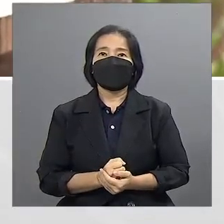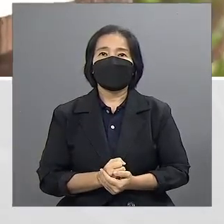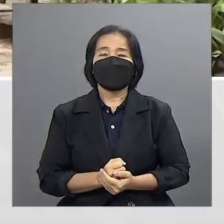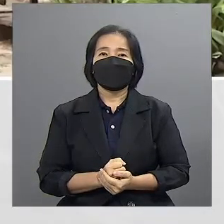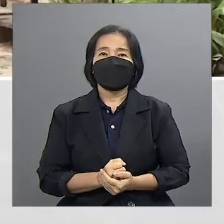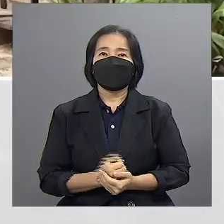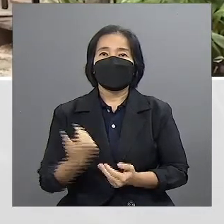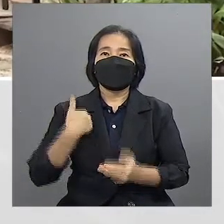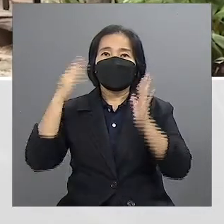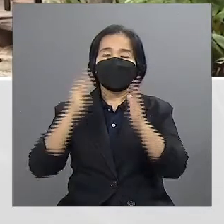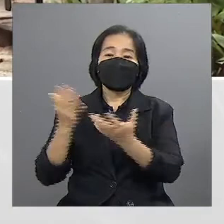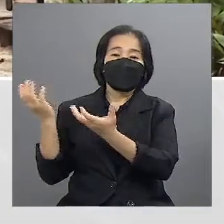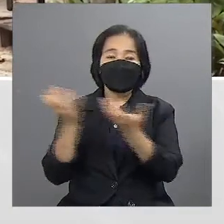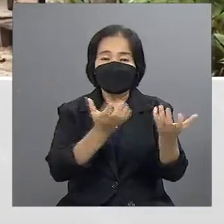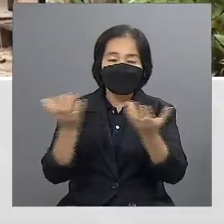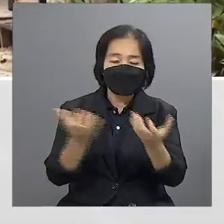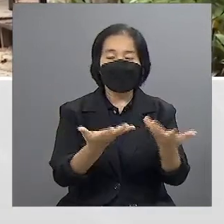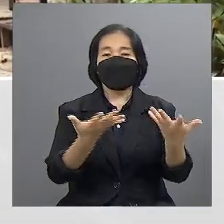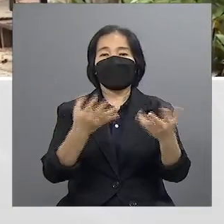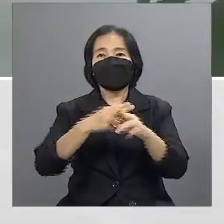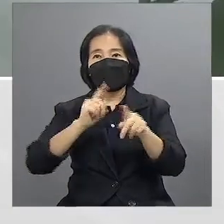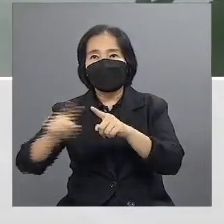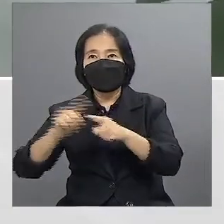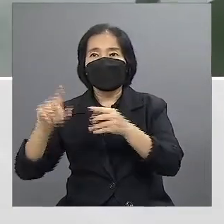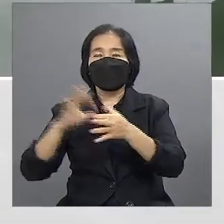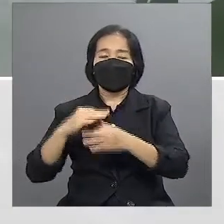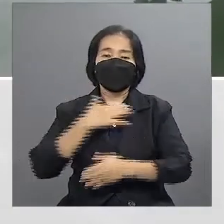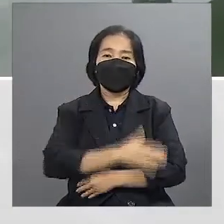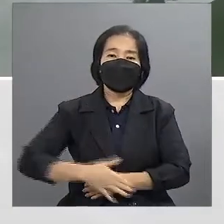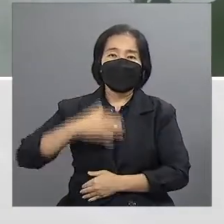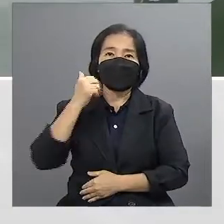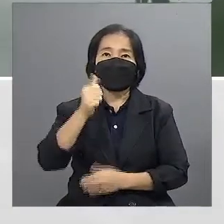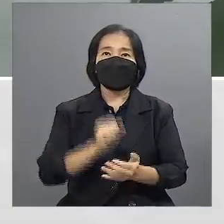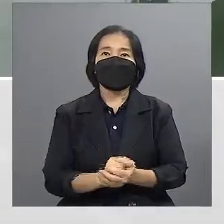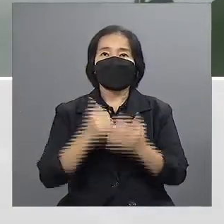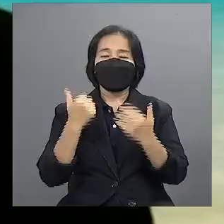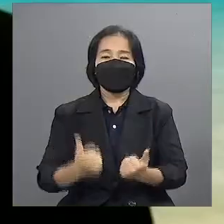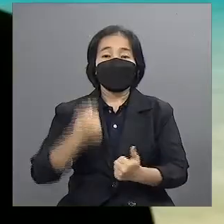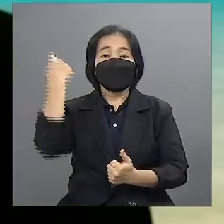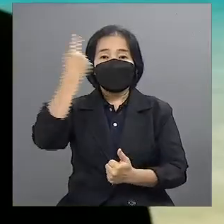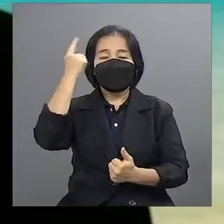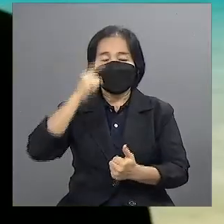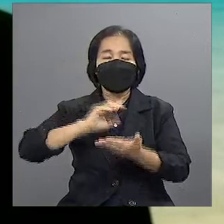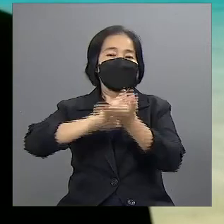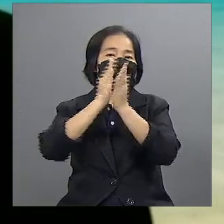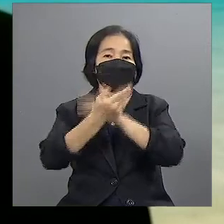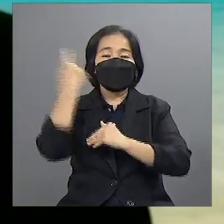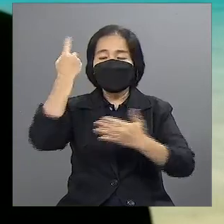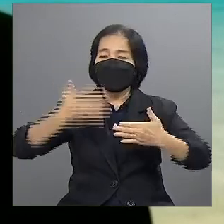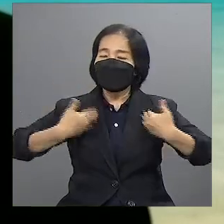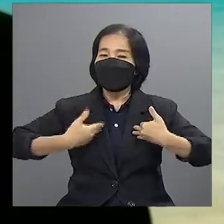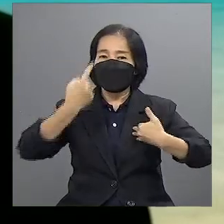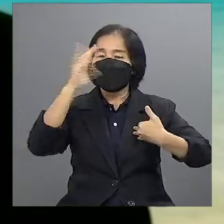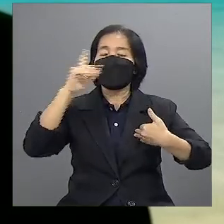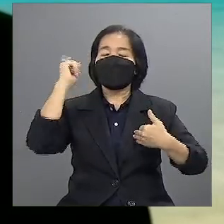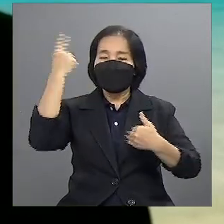แลชุดภาพสางเสริมชุดภาพได้ถาทุ Examples วันนี้มัตัเพีนไปตามสตร CBครับppi กวาที่พานมาเราตั้งรบอยเดีว